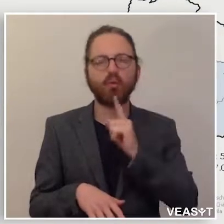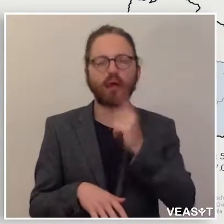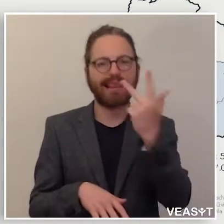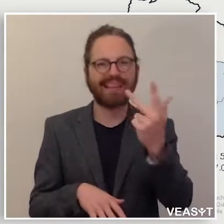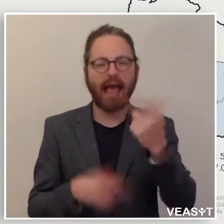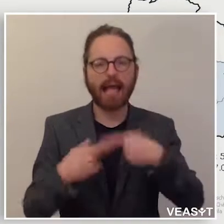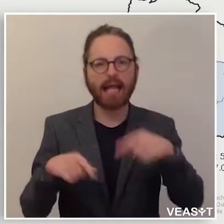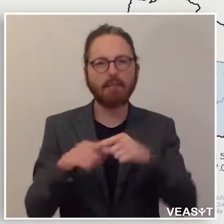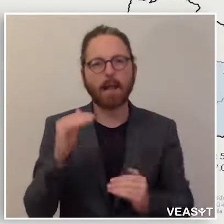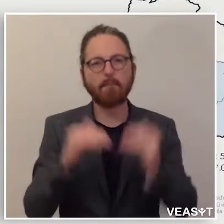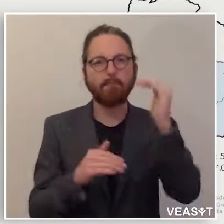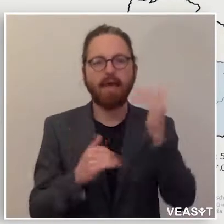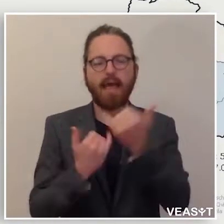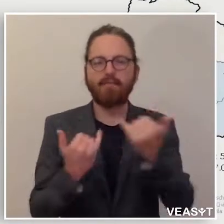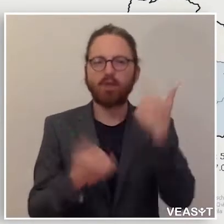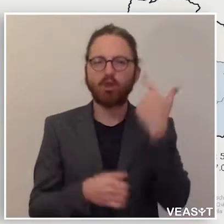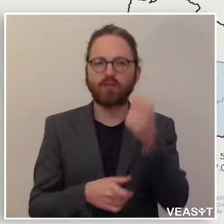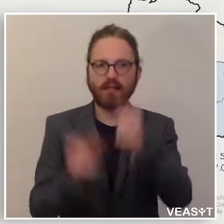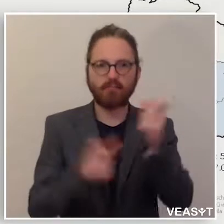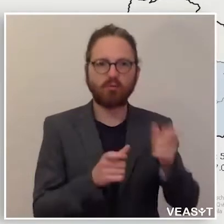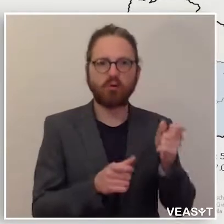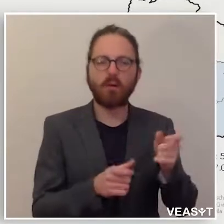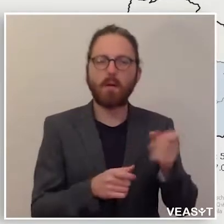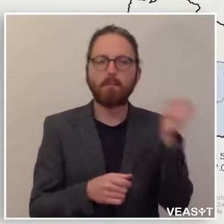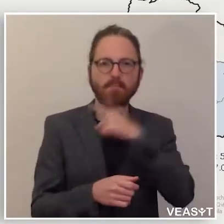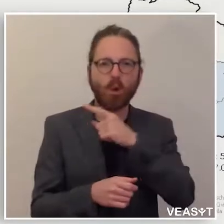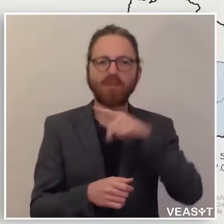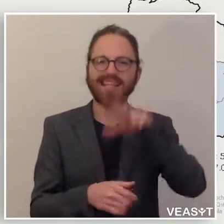in quanto è